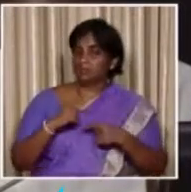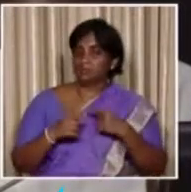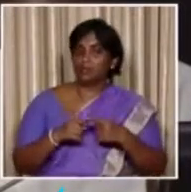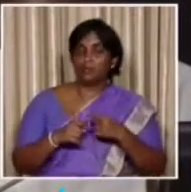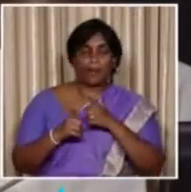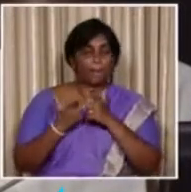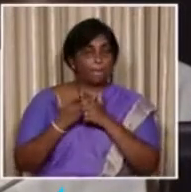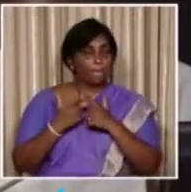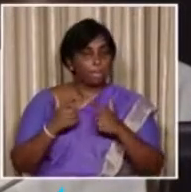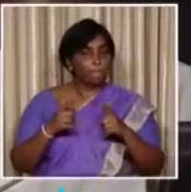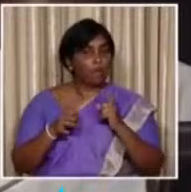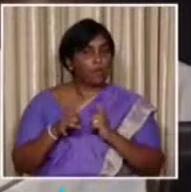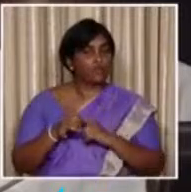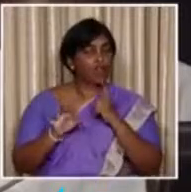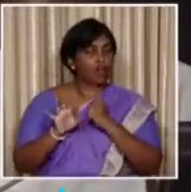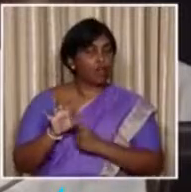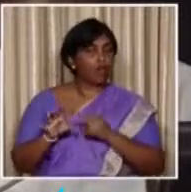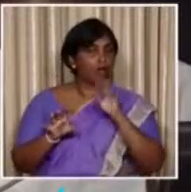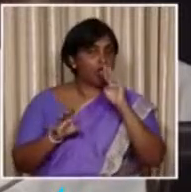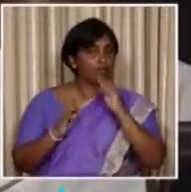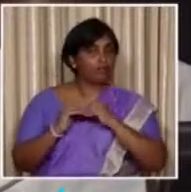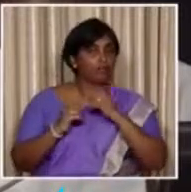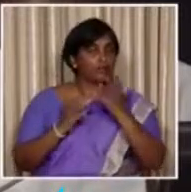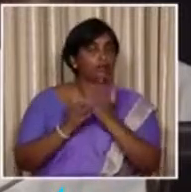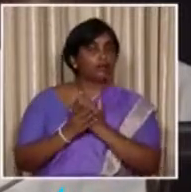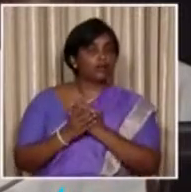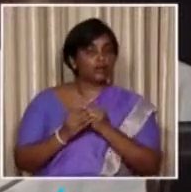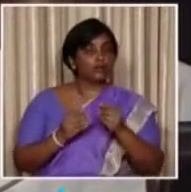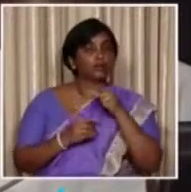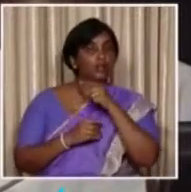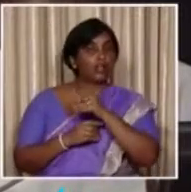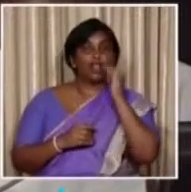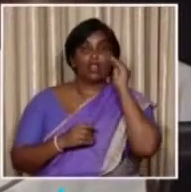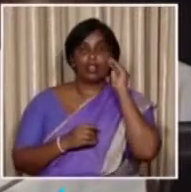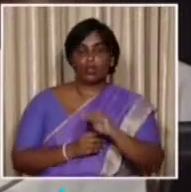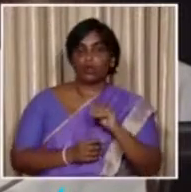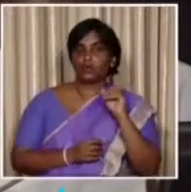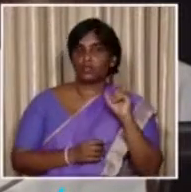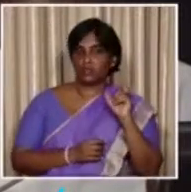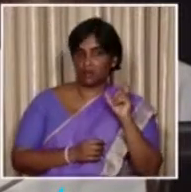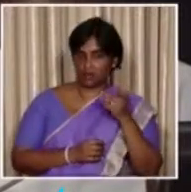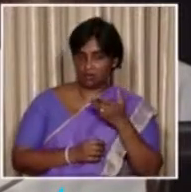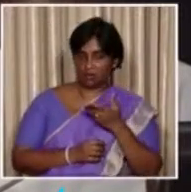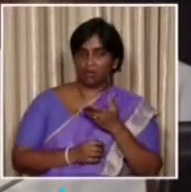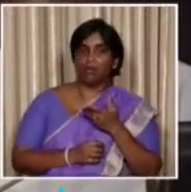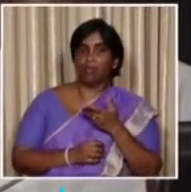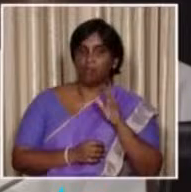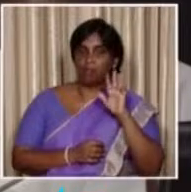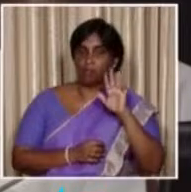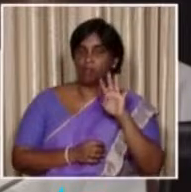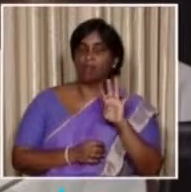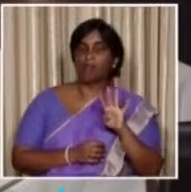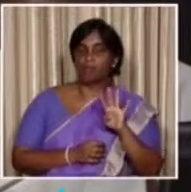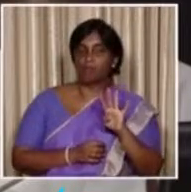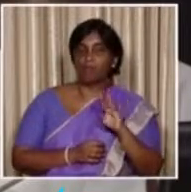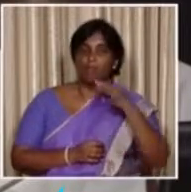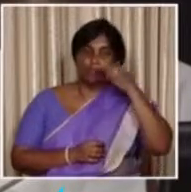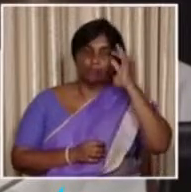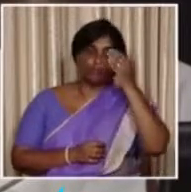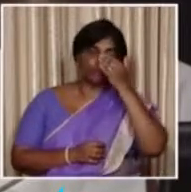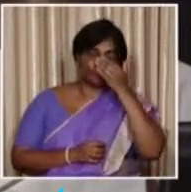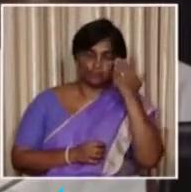ඒ භාෂාවේ ප්‍රශ්නේ අවුරුදු 40කට පස්සේ විසඳන්නේ කවුද? එයාගේම දුව චන්ද්‍රිකා කුමාරතුංග මහත්මිය ඇවිල්ලා 94 දී. සිංහල